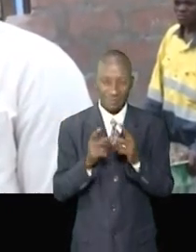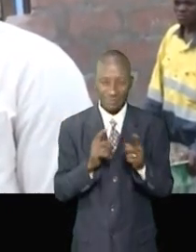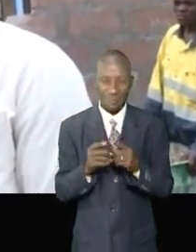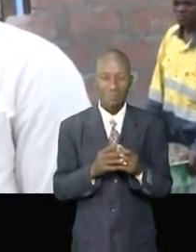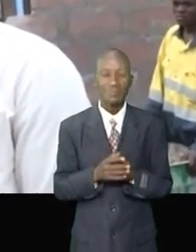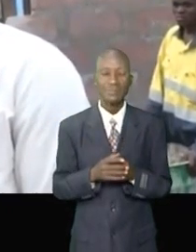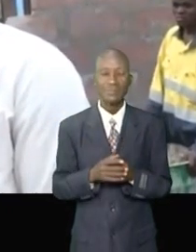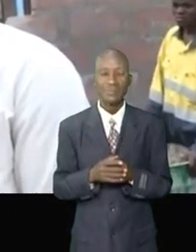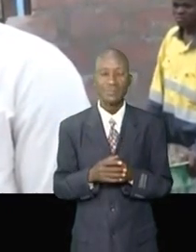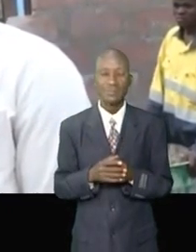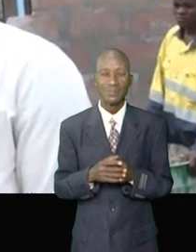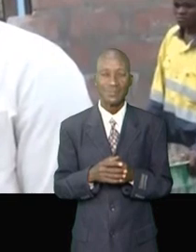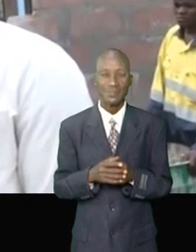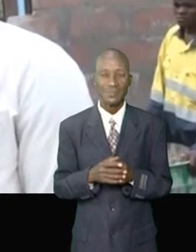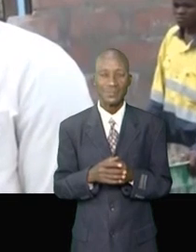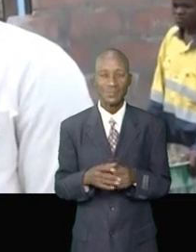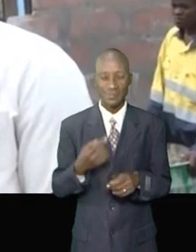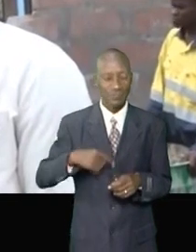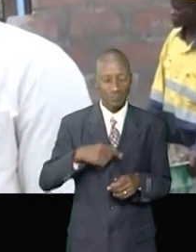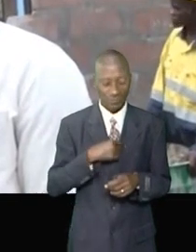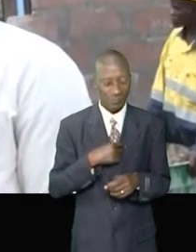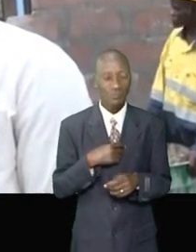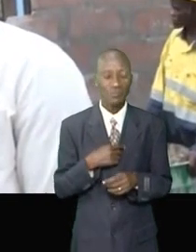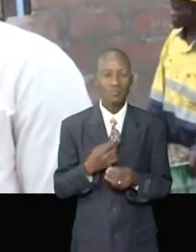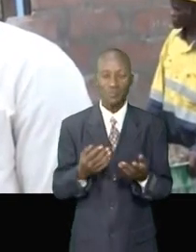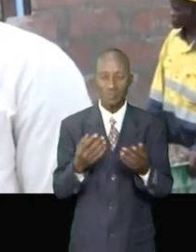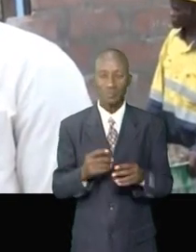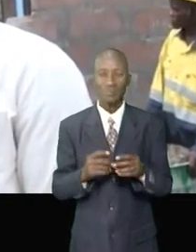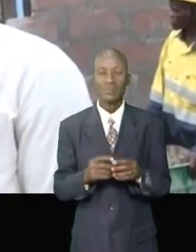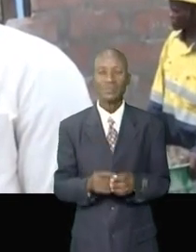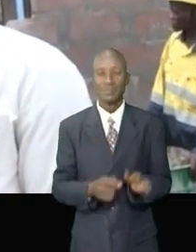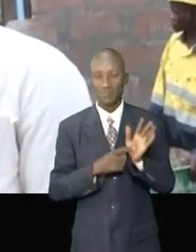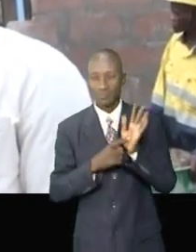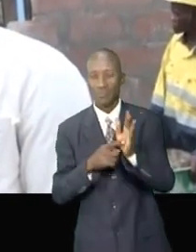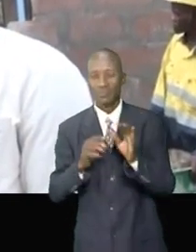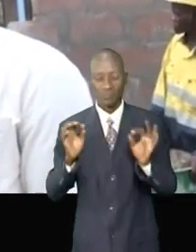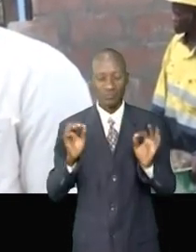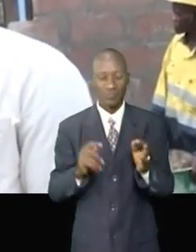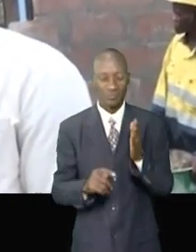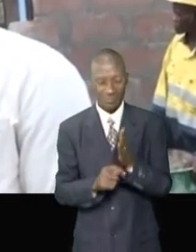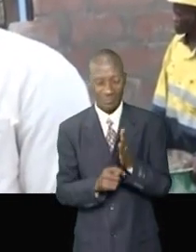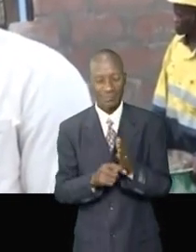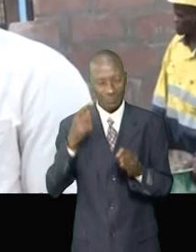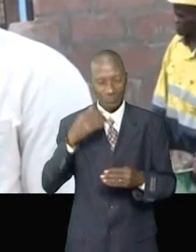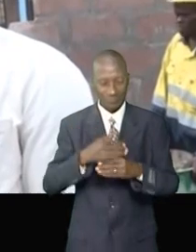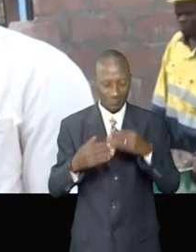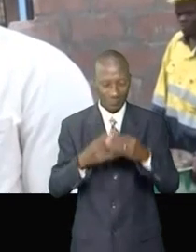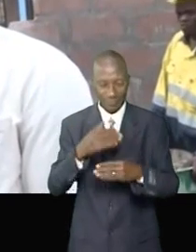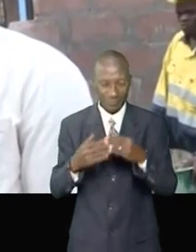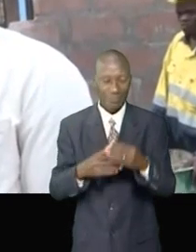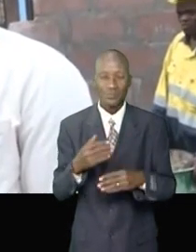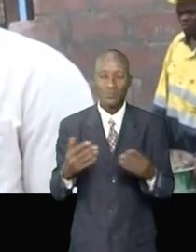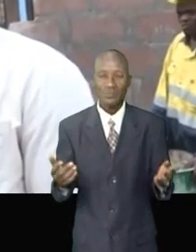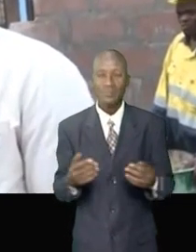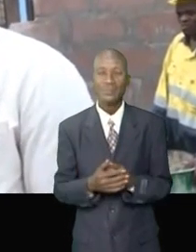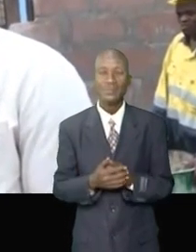Dans quelques semaines, nous serons pour le début de travaux de charpente. Je crois que les charpentes peuvent prendre 2 semaines. Dans un mois ou un mois et